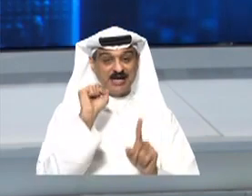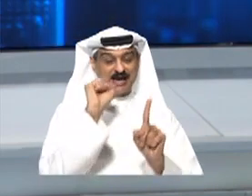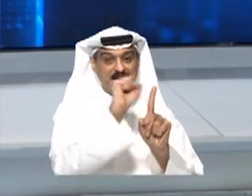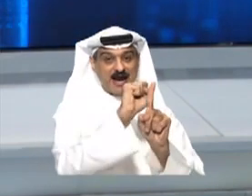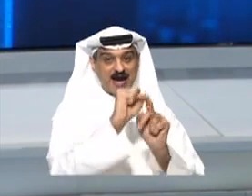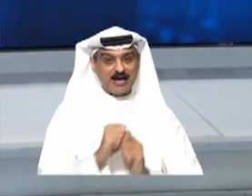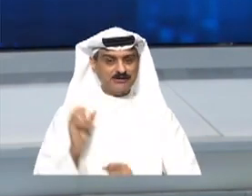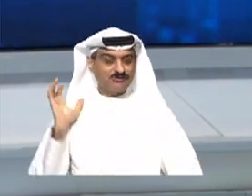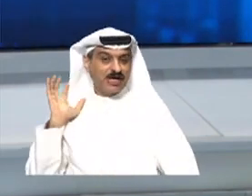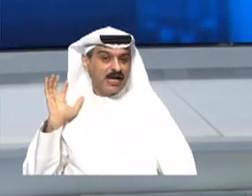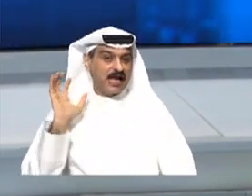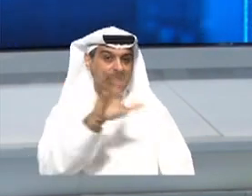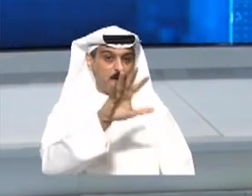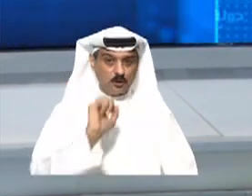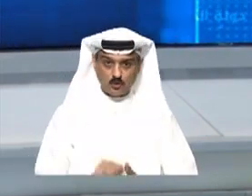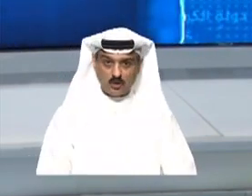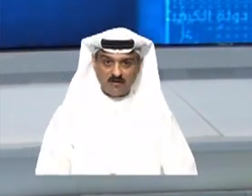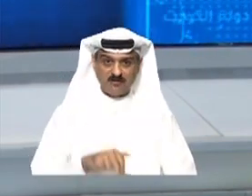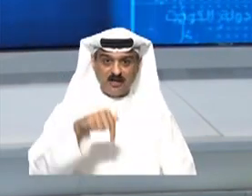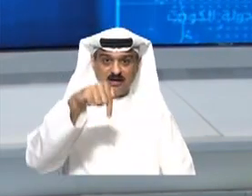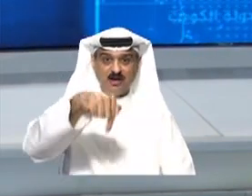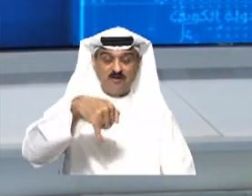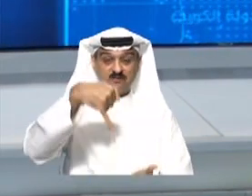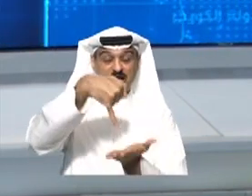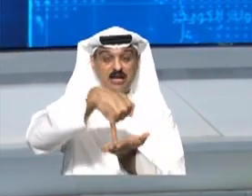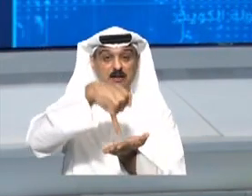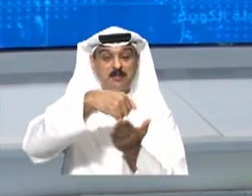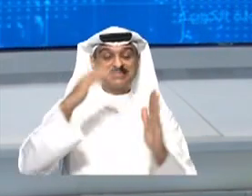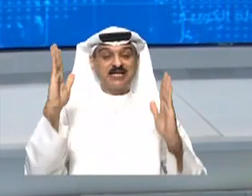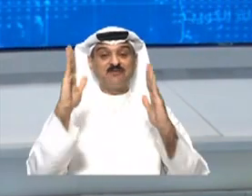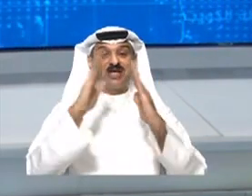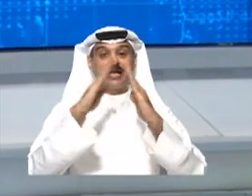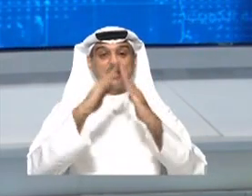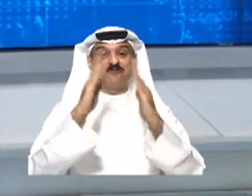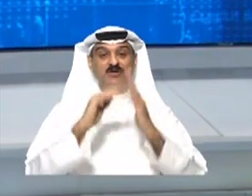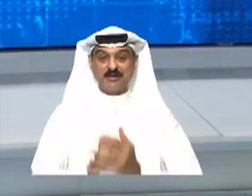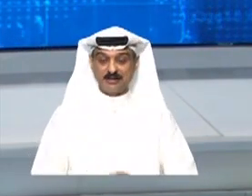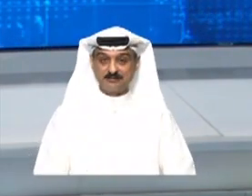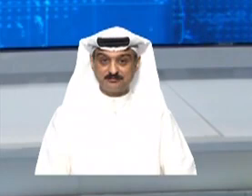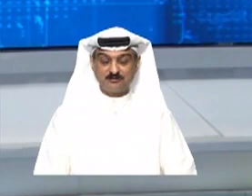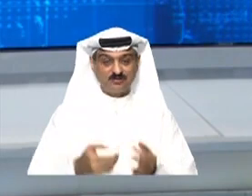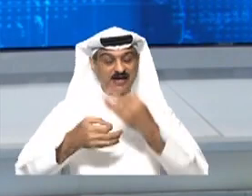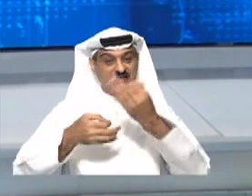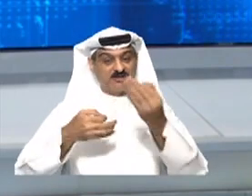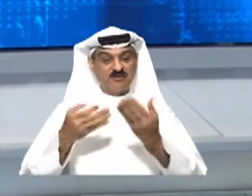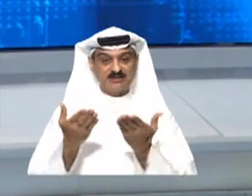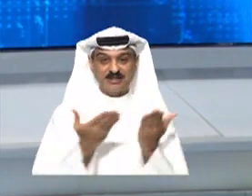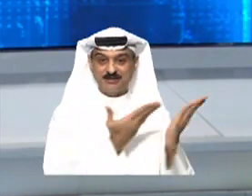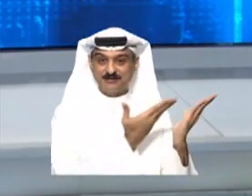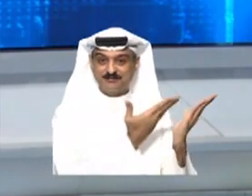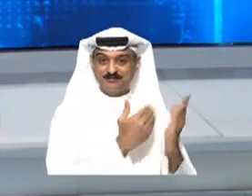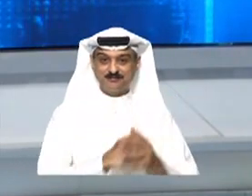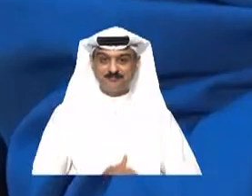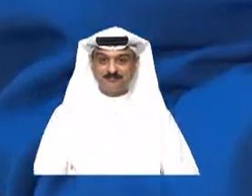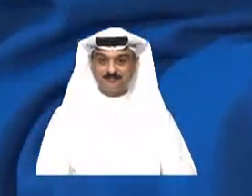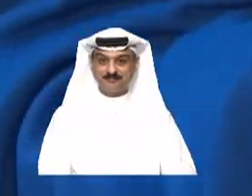القوة والبوتشا والتي أقيمت في العاصمة المصرية القاهرة. إلى التفاصيل.